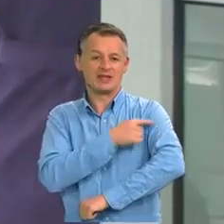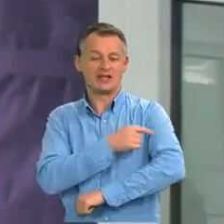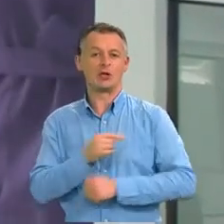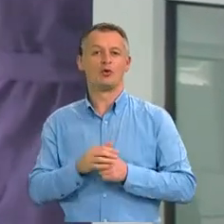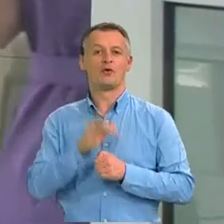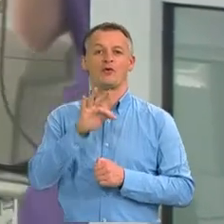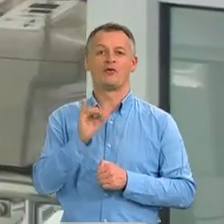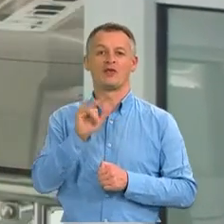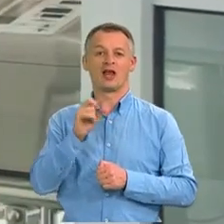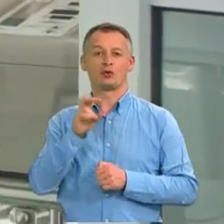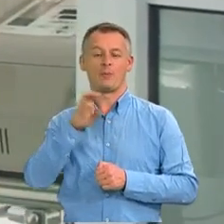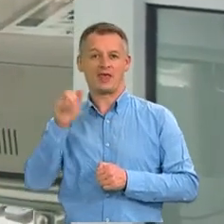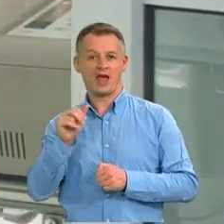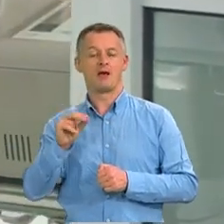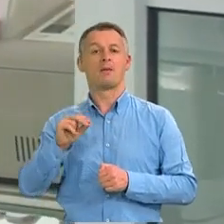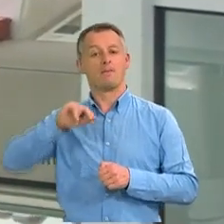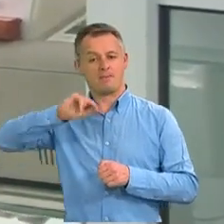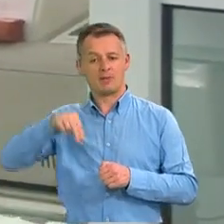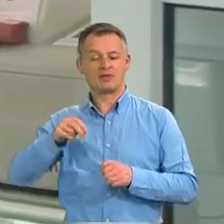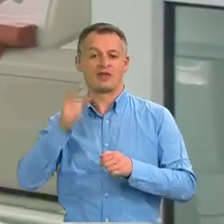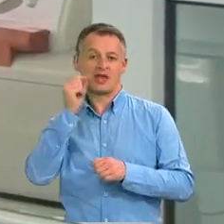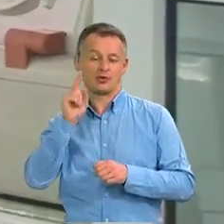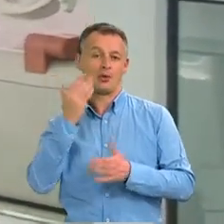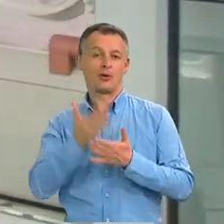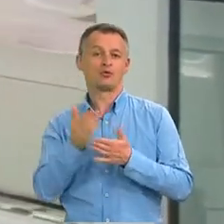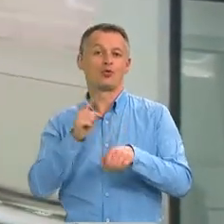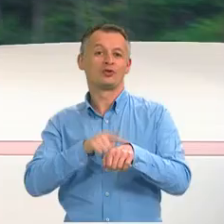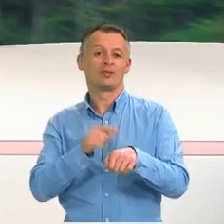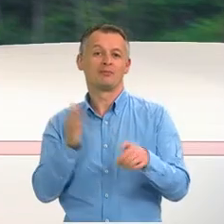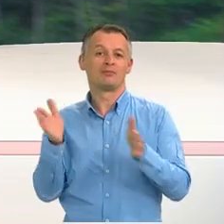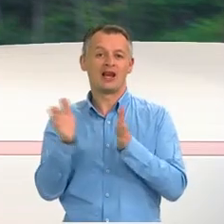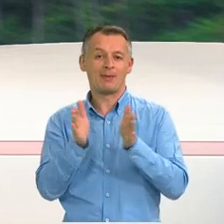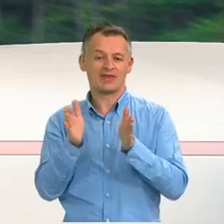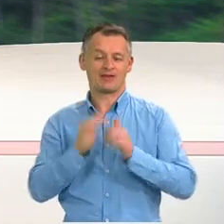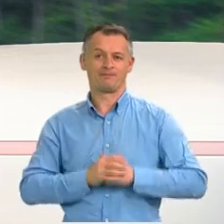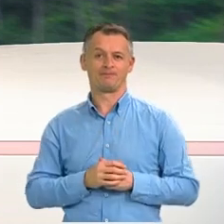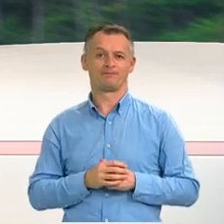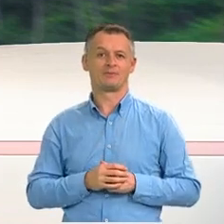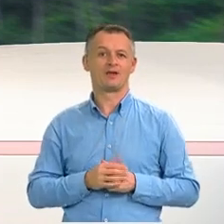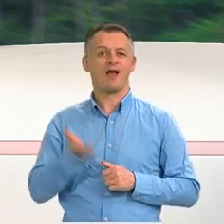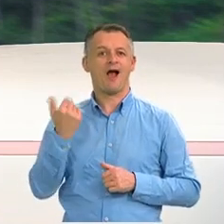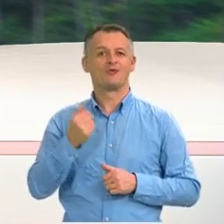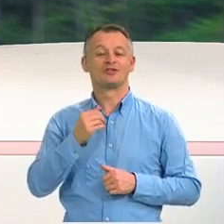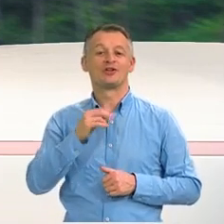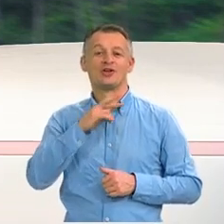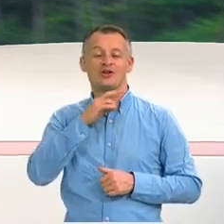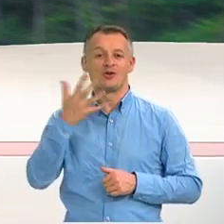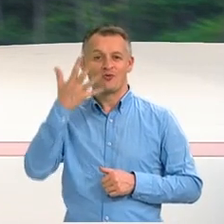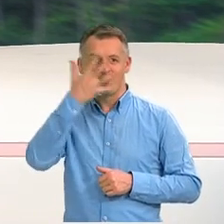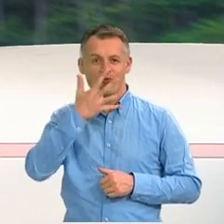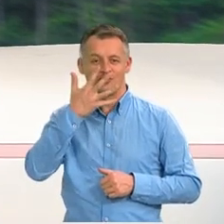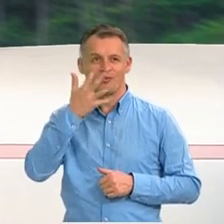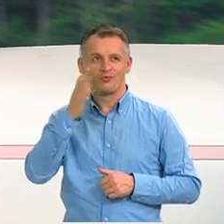accesul tatălui în sala de nașteri, dar pentru o durată limitată. A fost noaptea albă la Castelul Bran, acolo